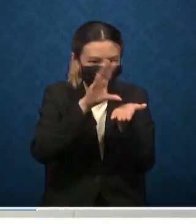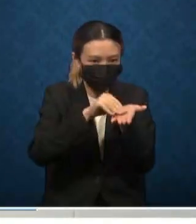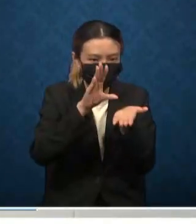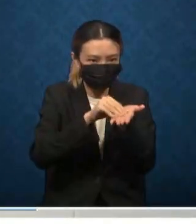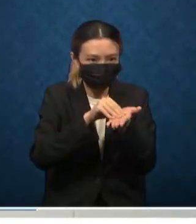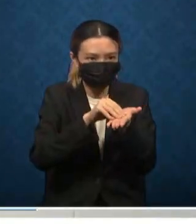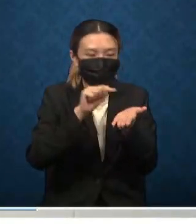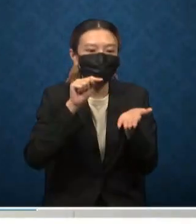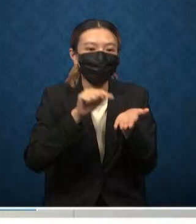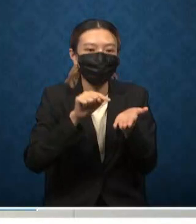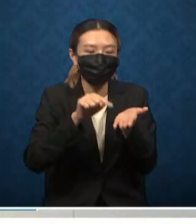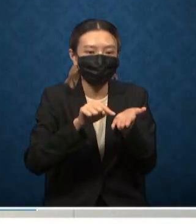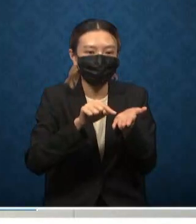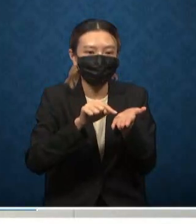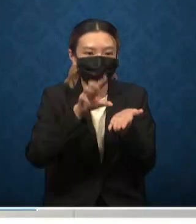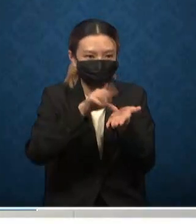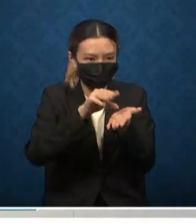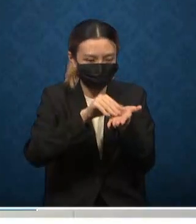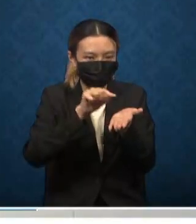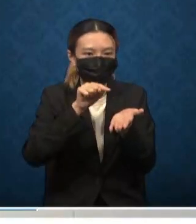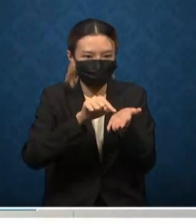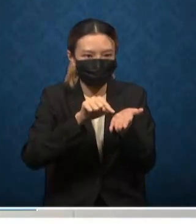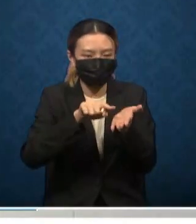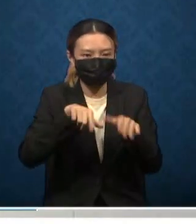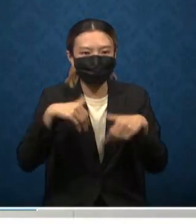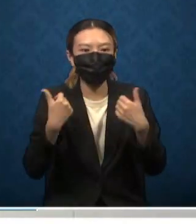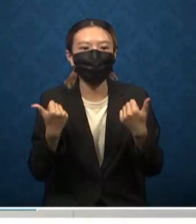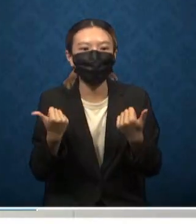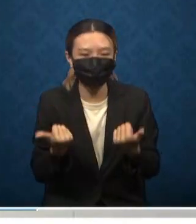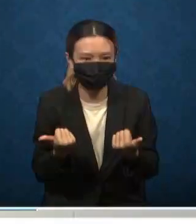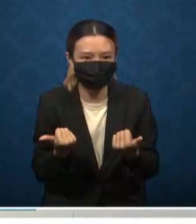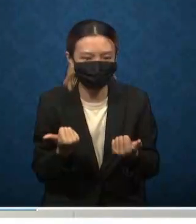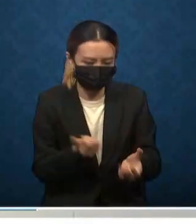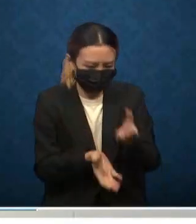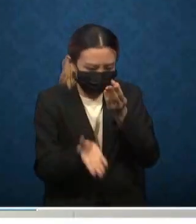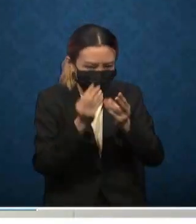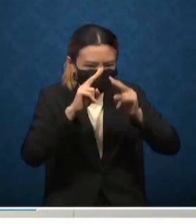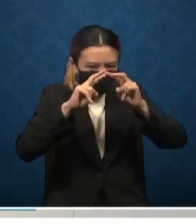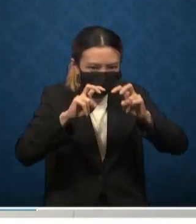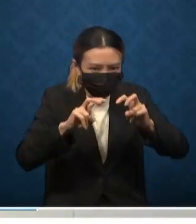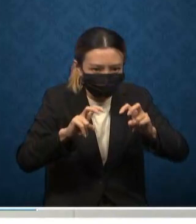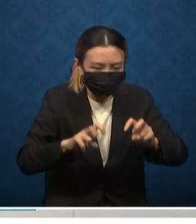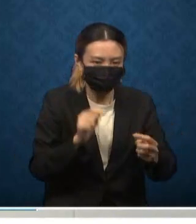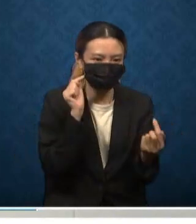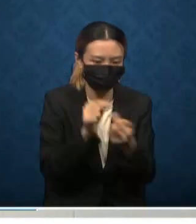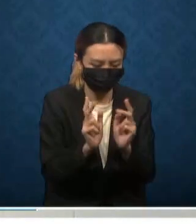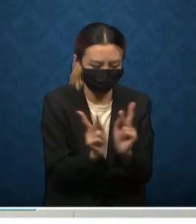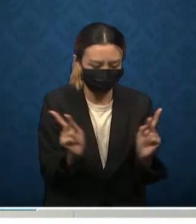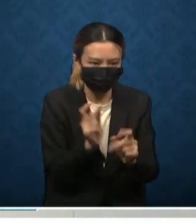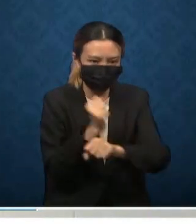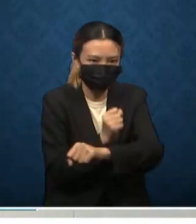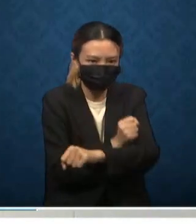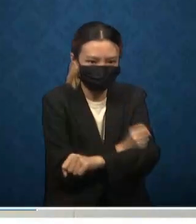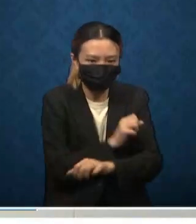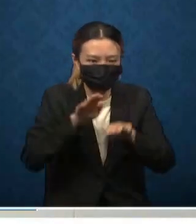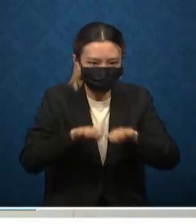จริงเชิงประจักษ์ที่กดอยู่ในสังคมไทยผ่านการศึกษาวิเคราะห์ของคณะบริการการแรงงานปุ๋ย